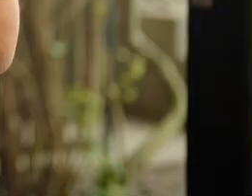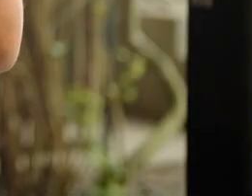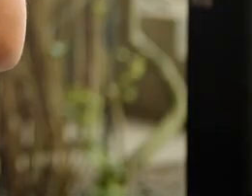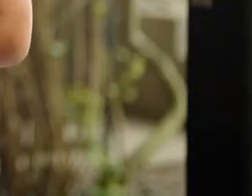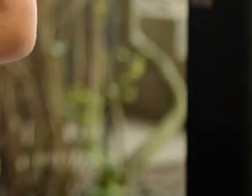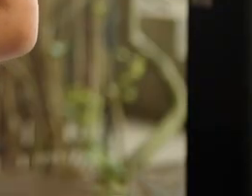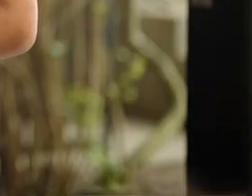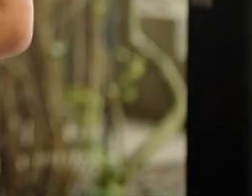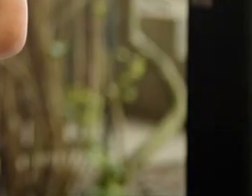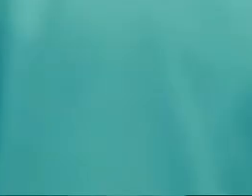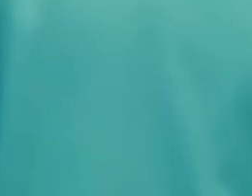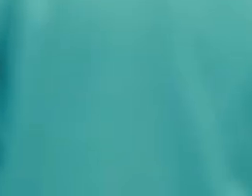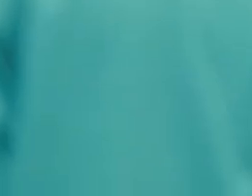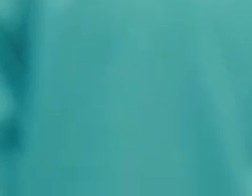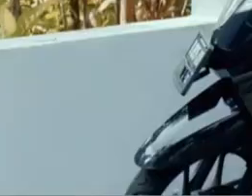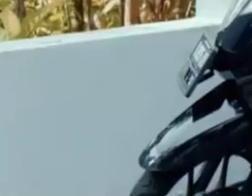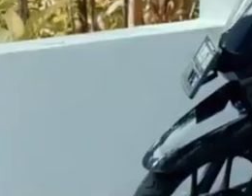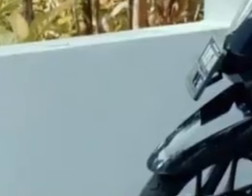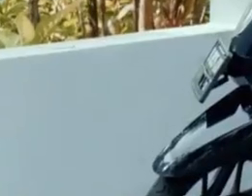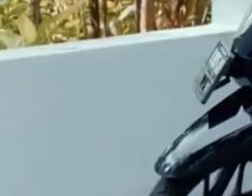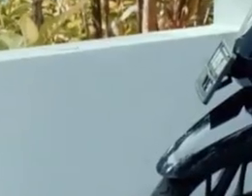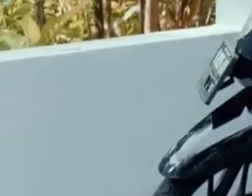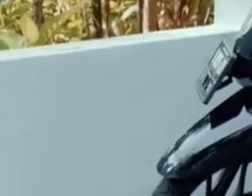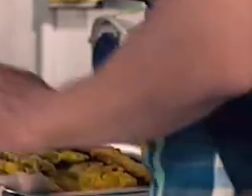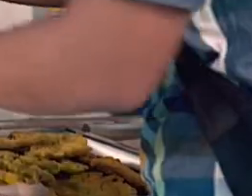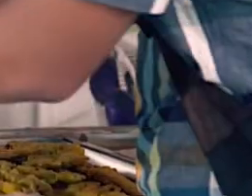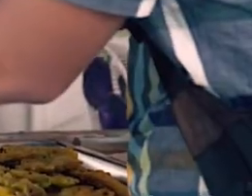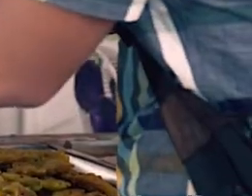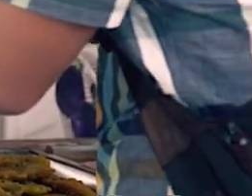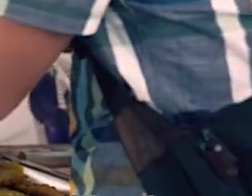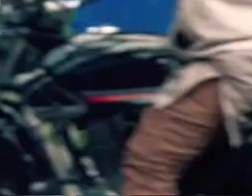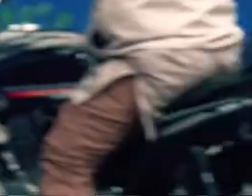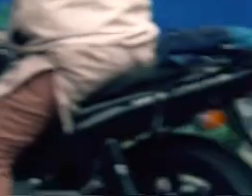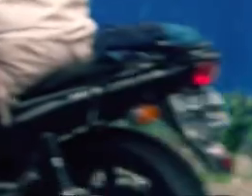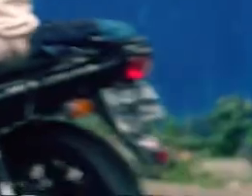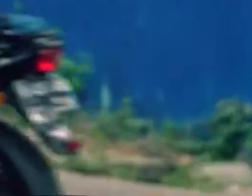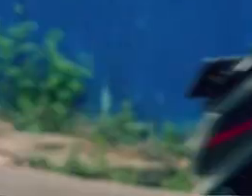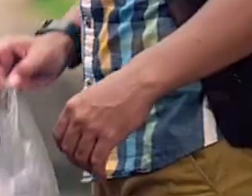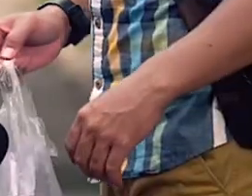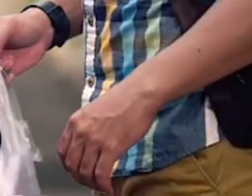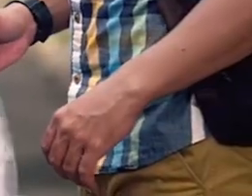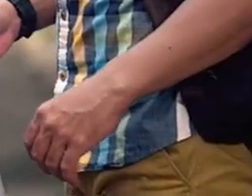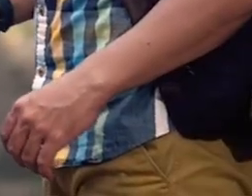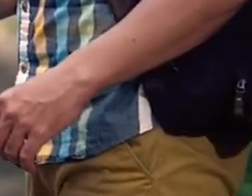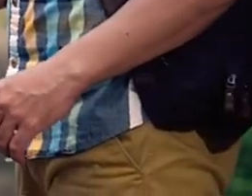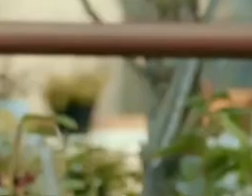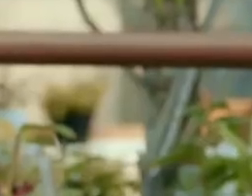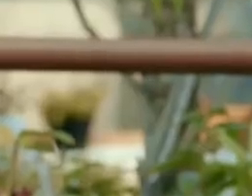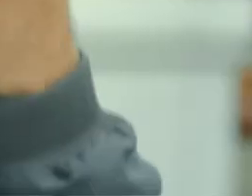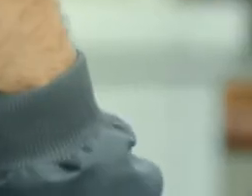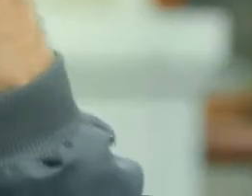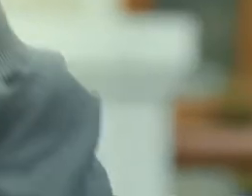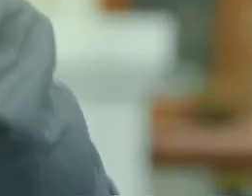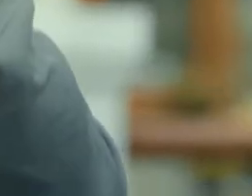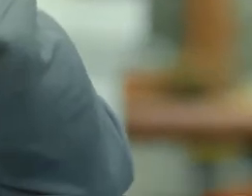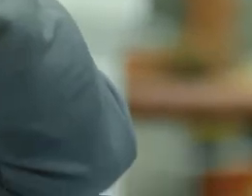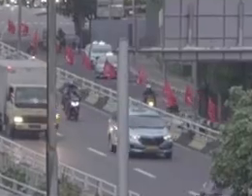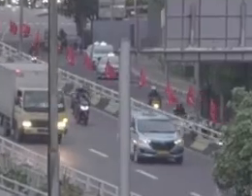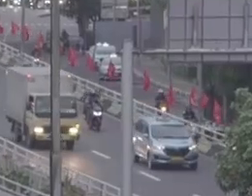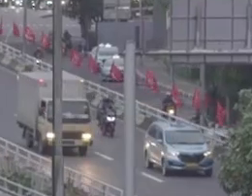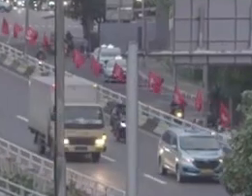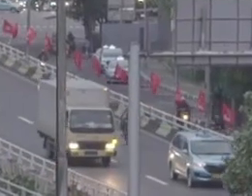orang lain untuk lindungi diri saling jaga mau menerima dan rela memberi Kencangkan lagi masker mu